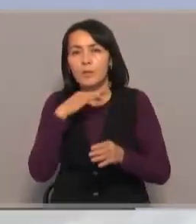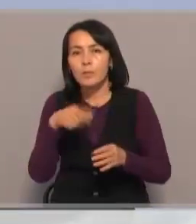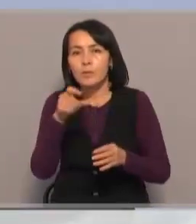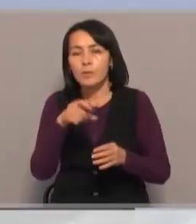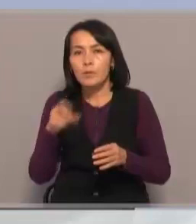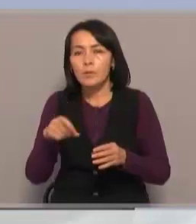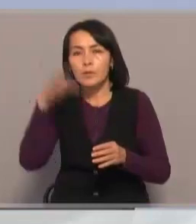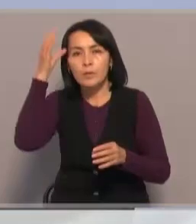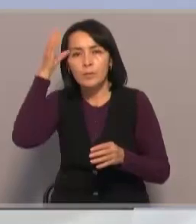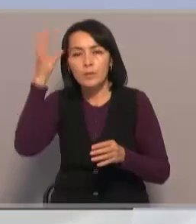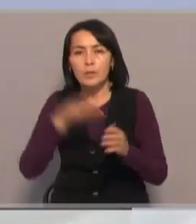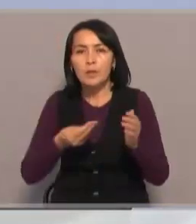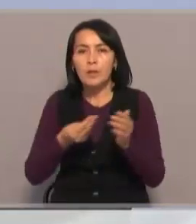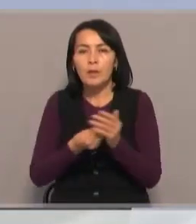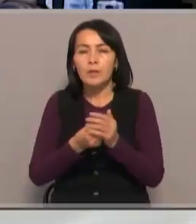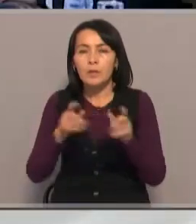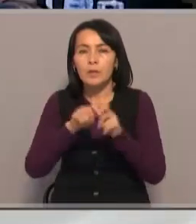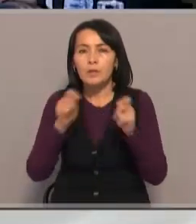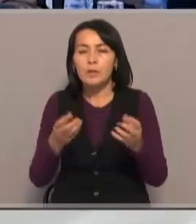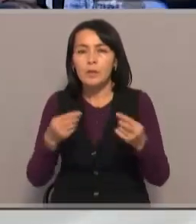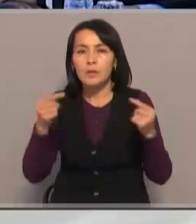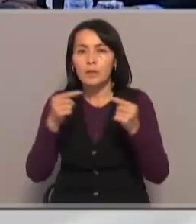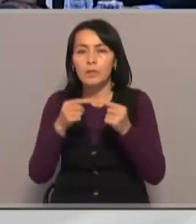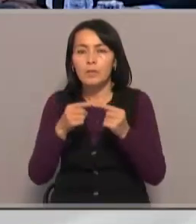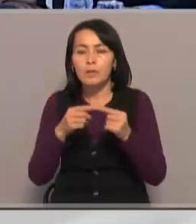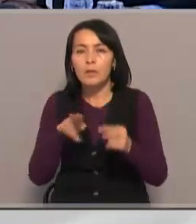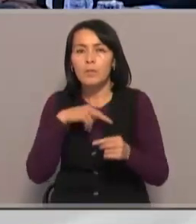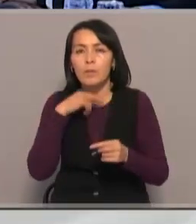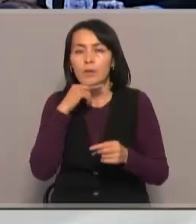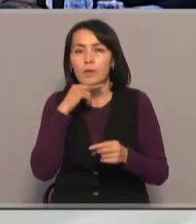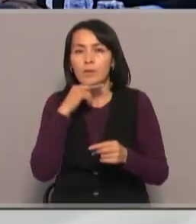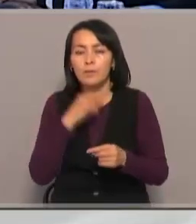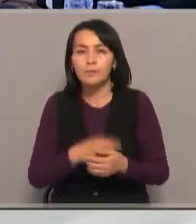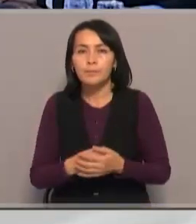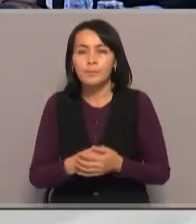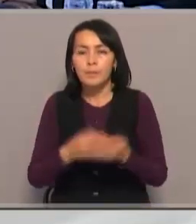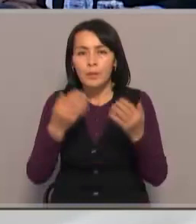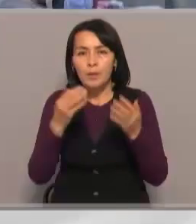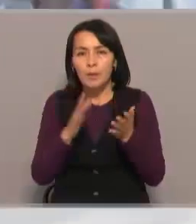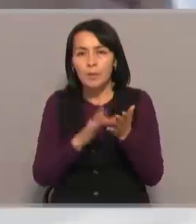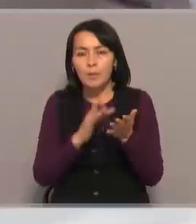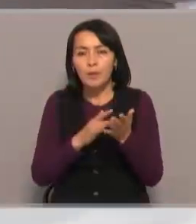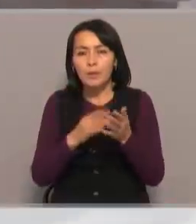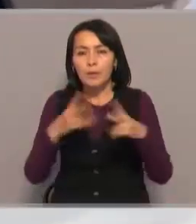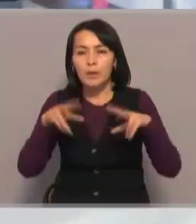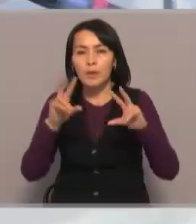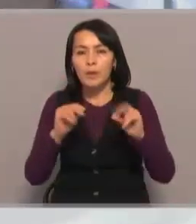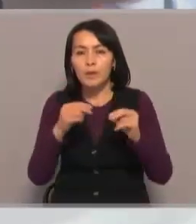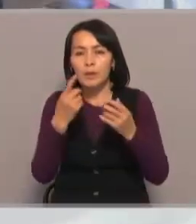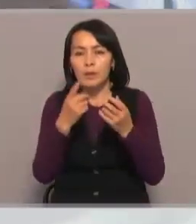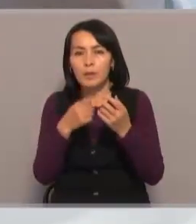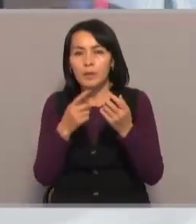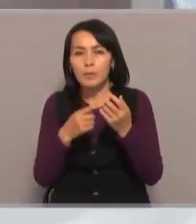білім саласындағы қаржыландырудың ашықтығы және тиімділігін бақылауды қамтамасыз ету. Бухгалтерияны кадрларды есепке алу